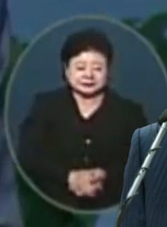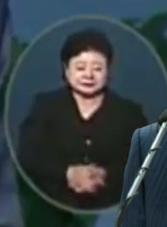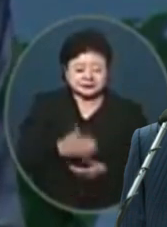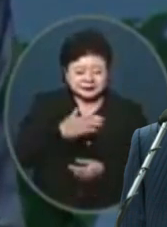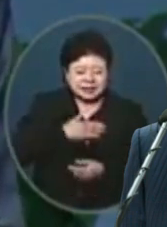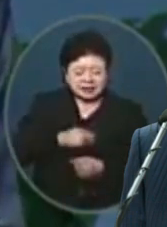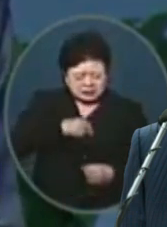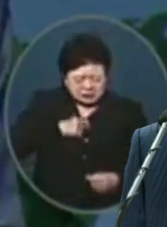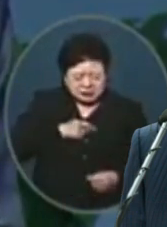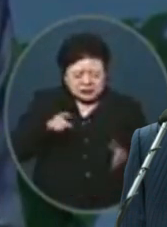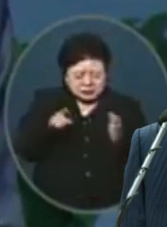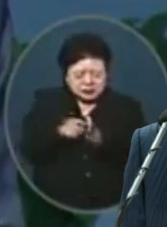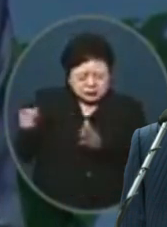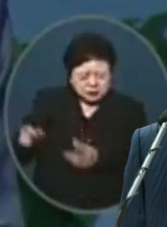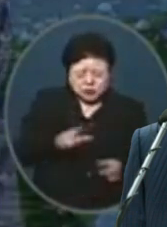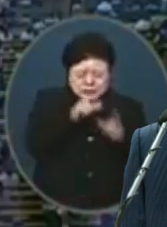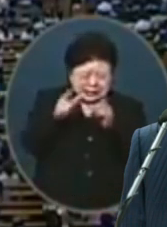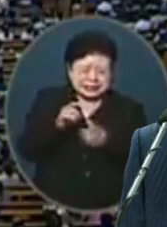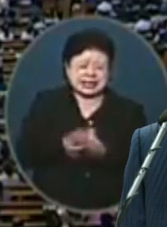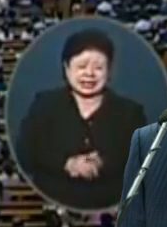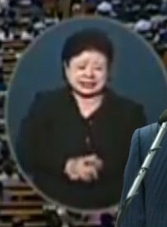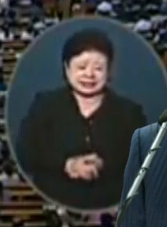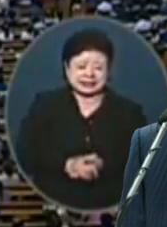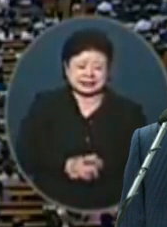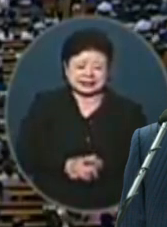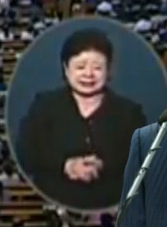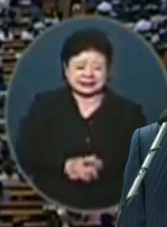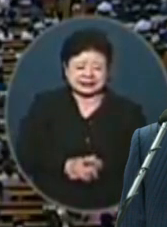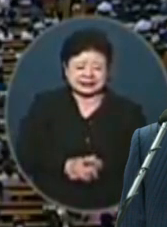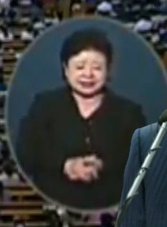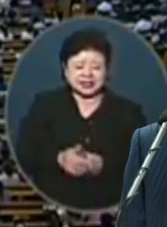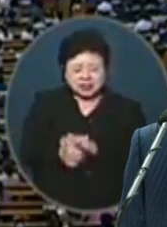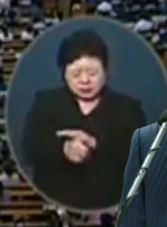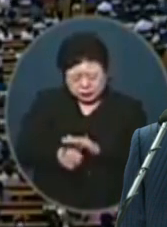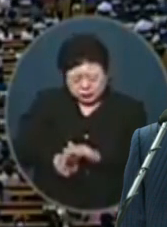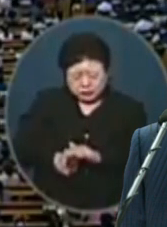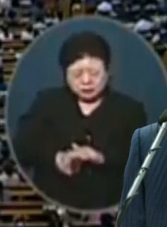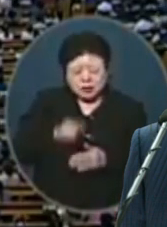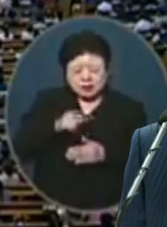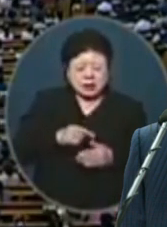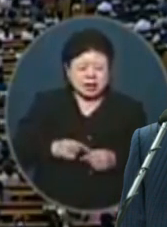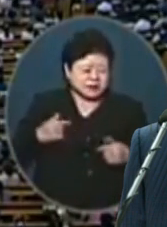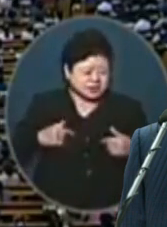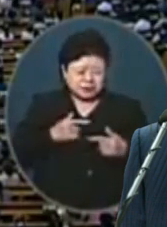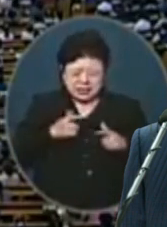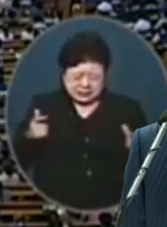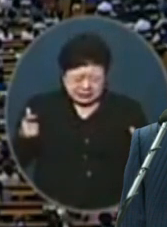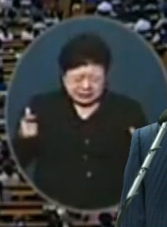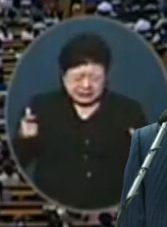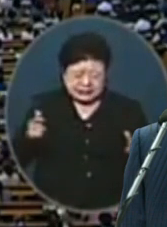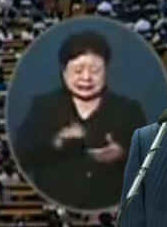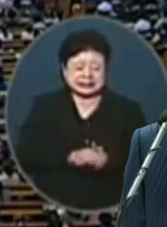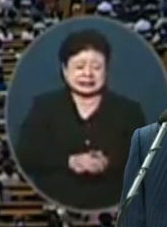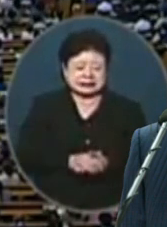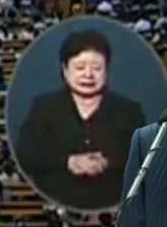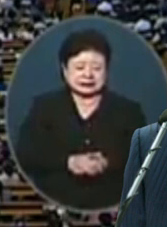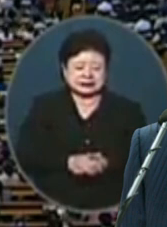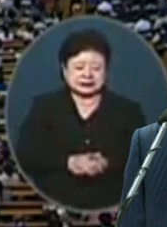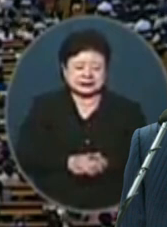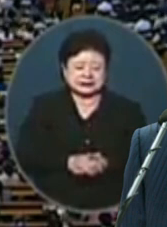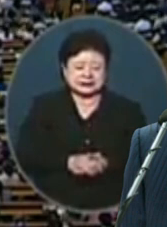나의 의인은 믿음으로 말미암아 살리라. 또한 뒤로 물러가면 내 마음이 그를 기뻐하지 아니하리라